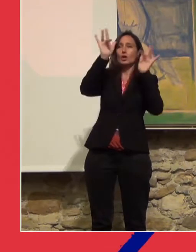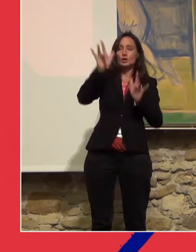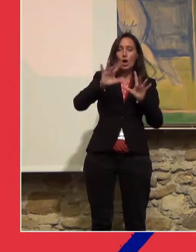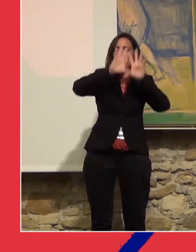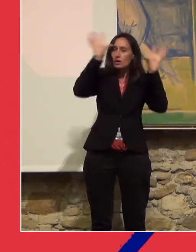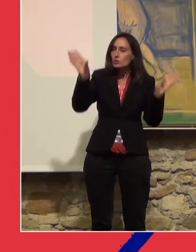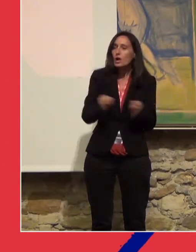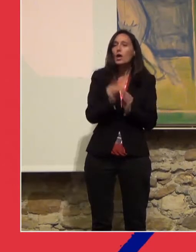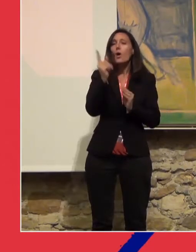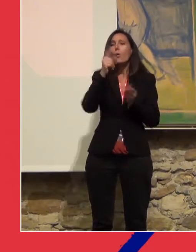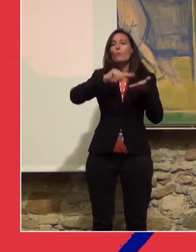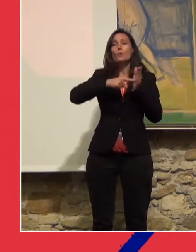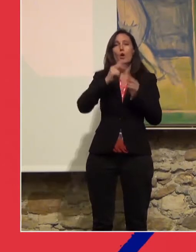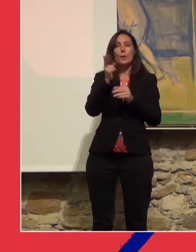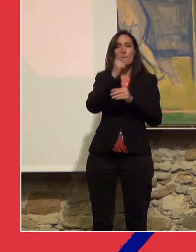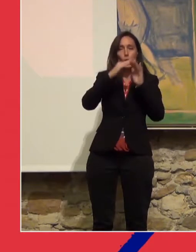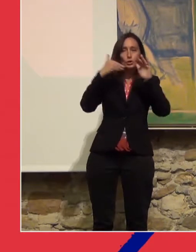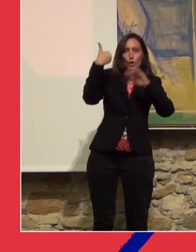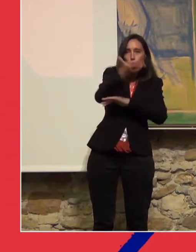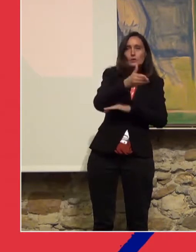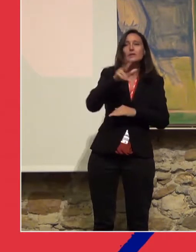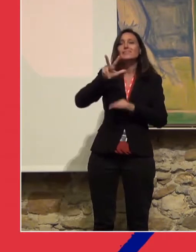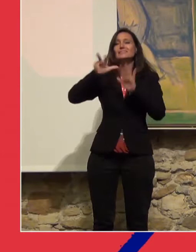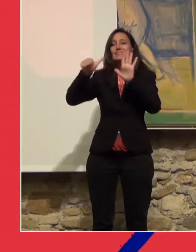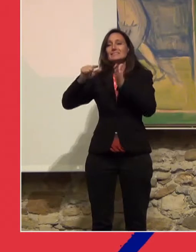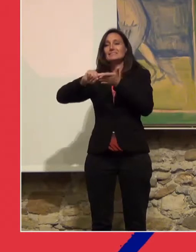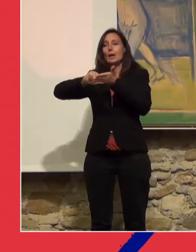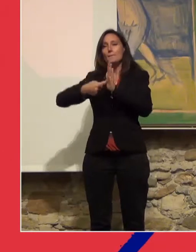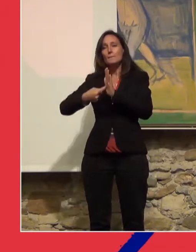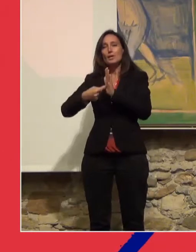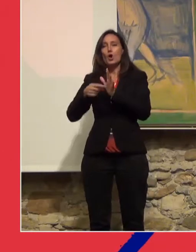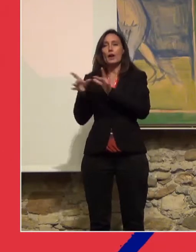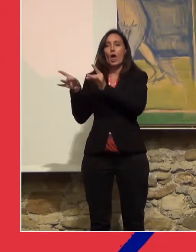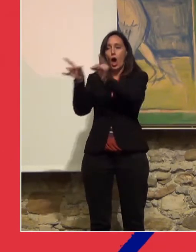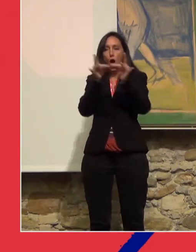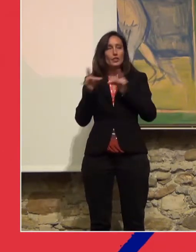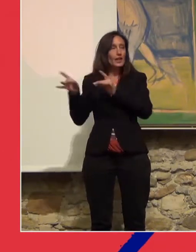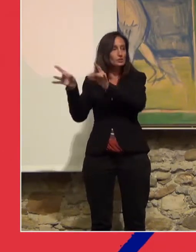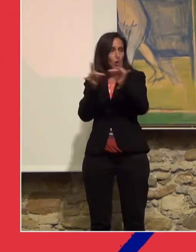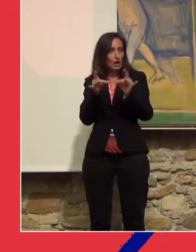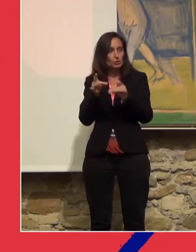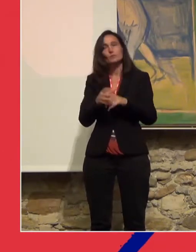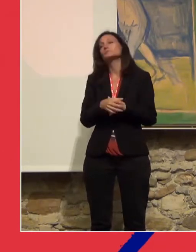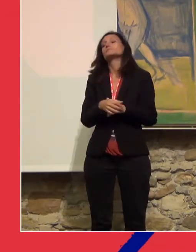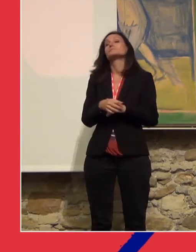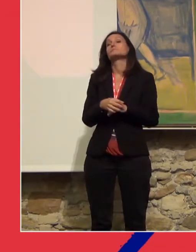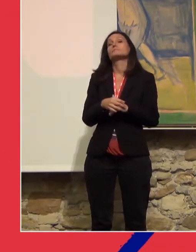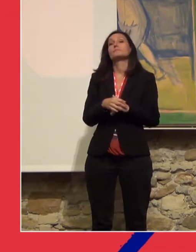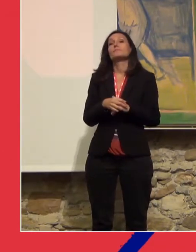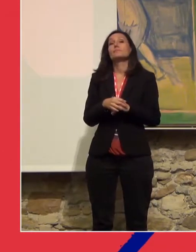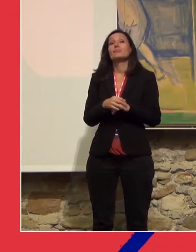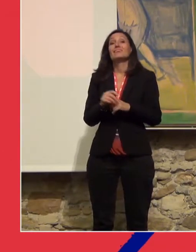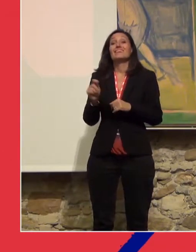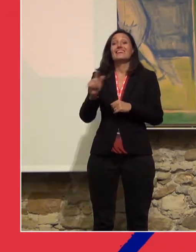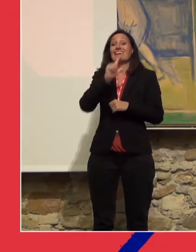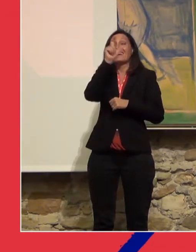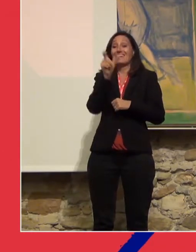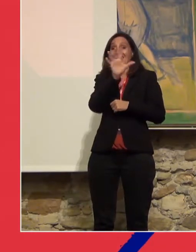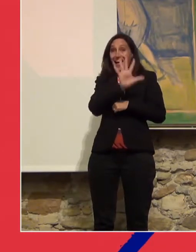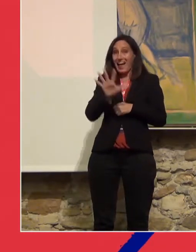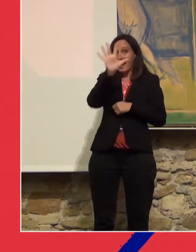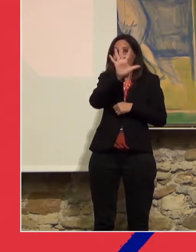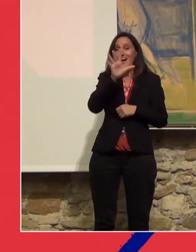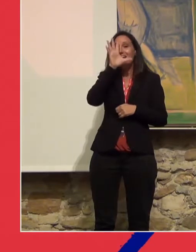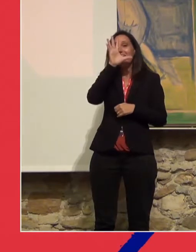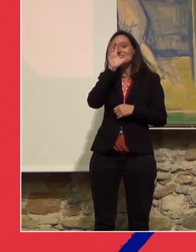di persone contagiate. In Italia, da febbraio a oggi, si sono verificati più